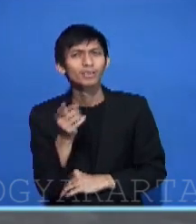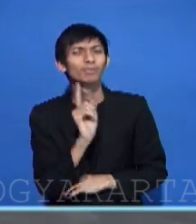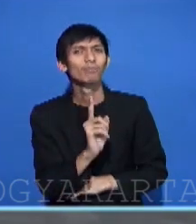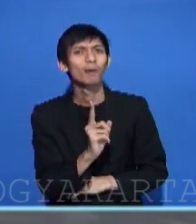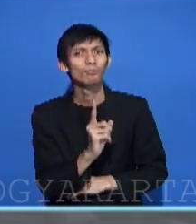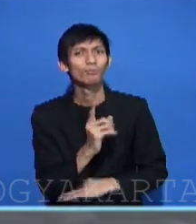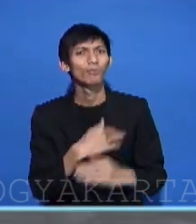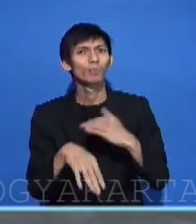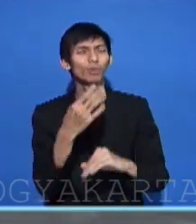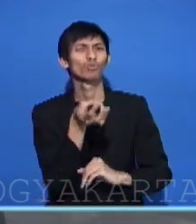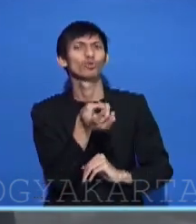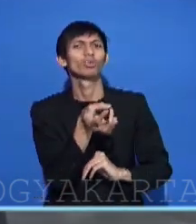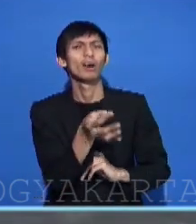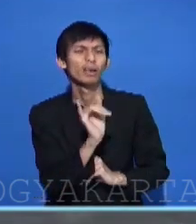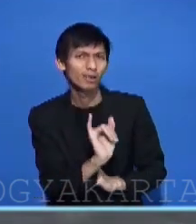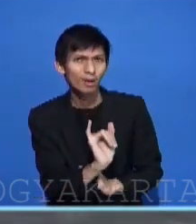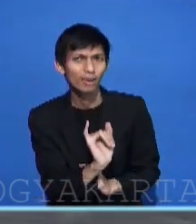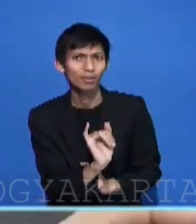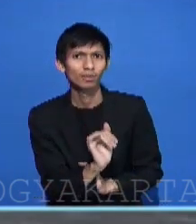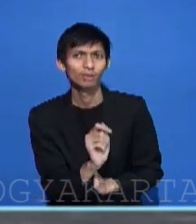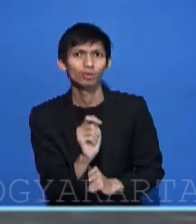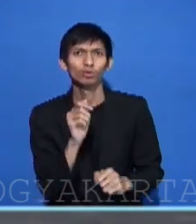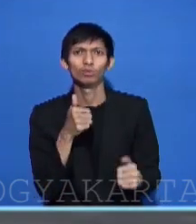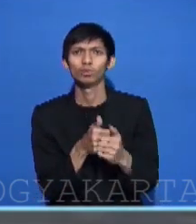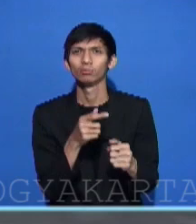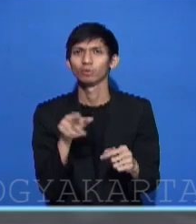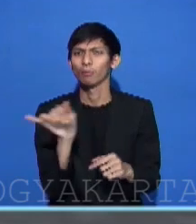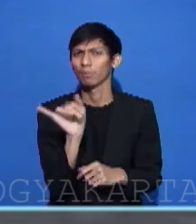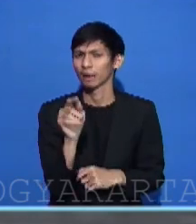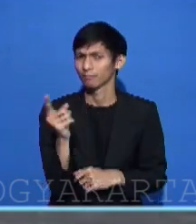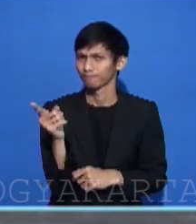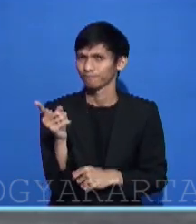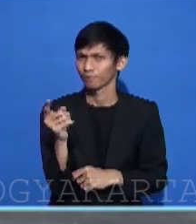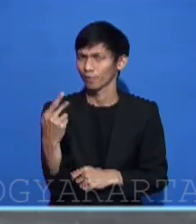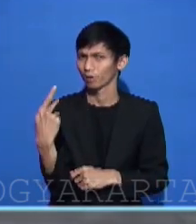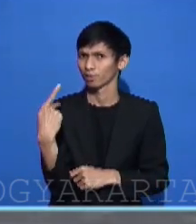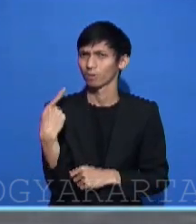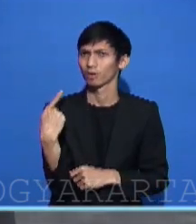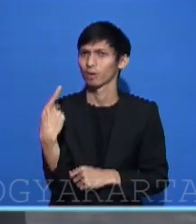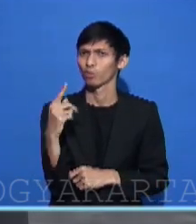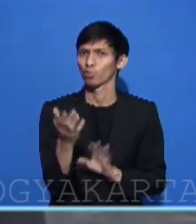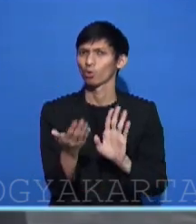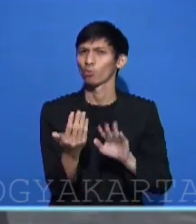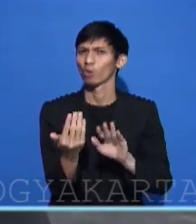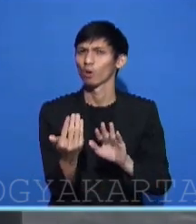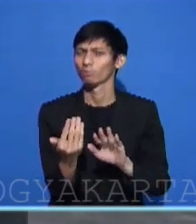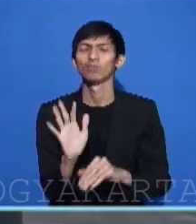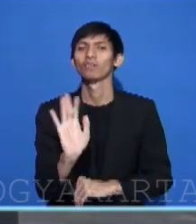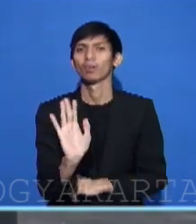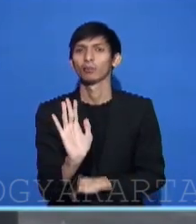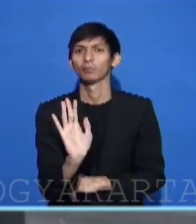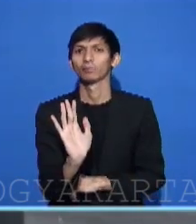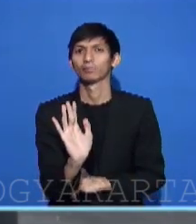lebih mudah terus sama ini sih apa namanya kita nggak banyak ngulang banyak-banyak